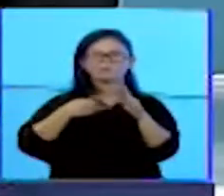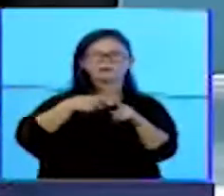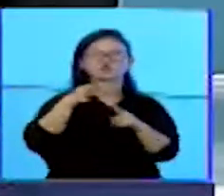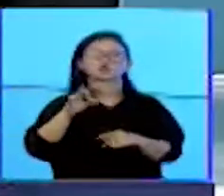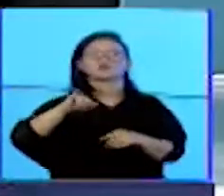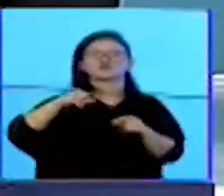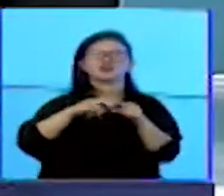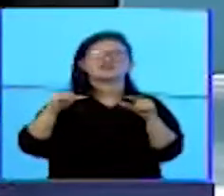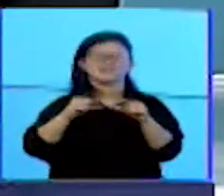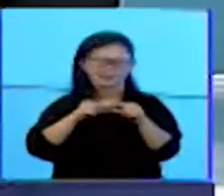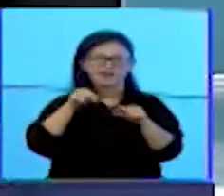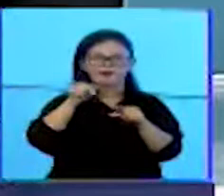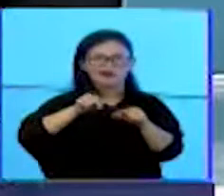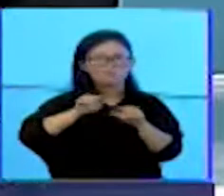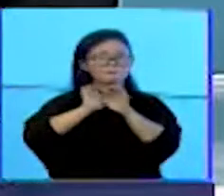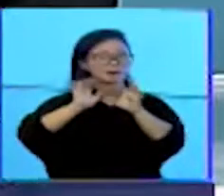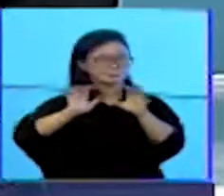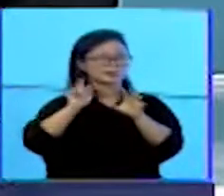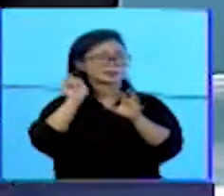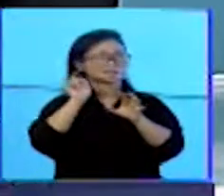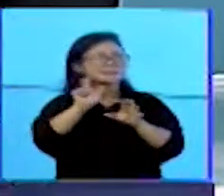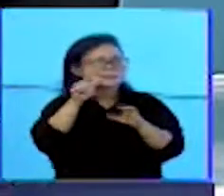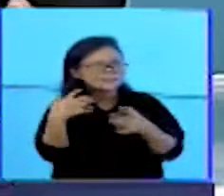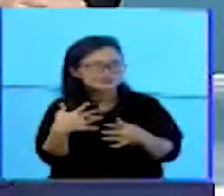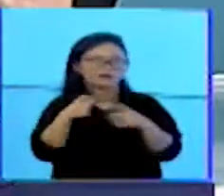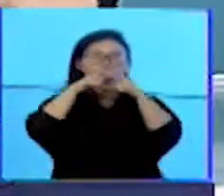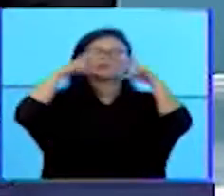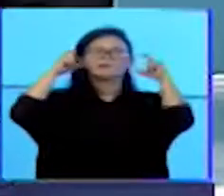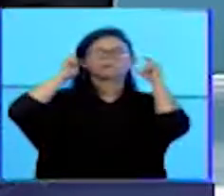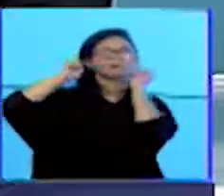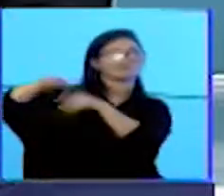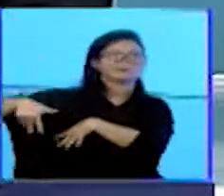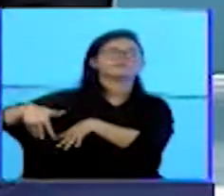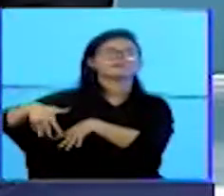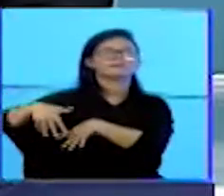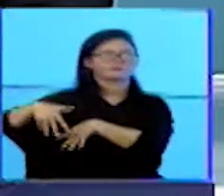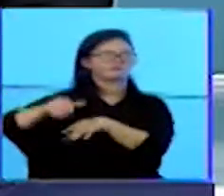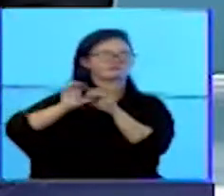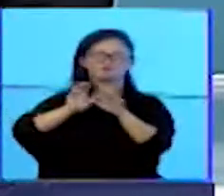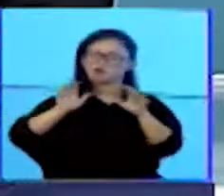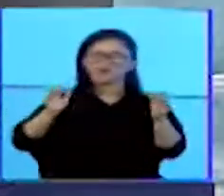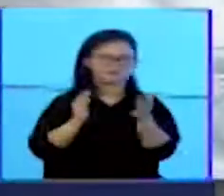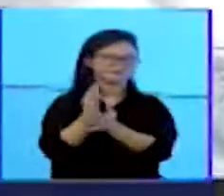Metro Jaya pelanggaran yang paling banyak ditemukan yaitu warga yang tidak mengenakan masker